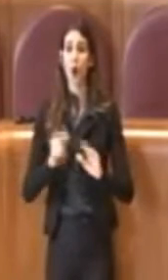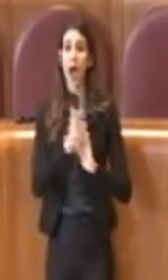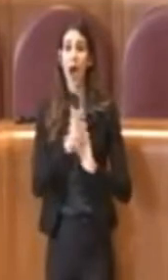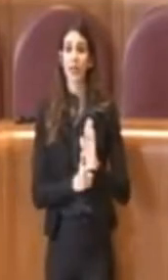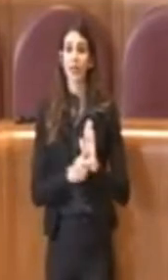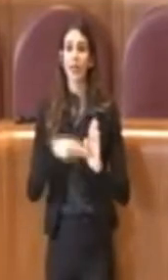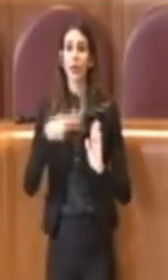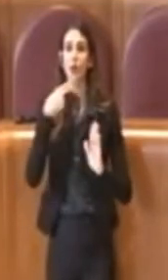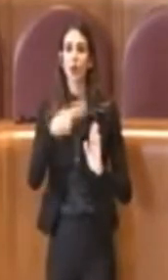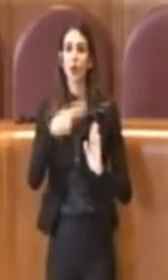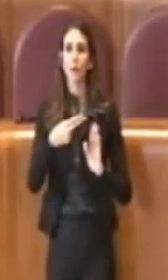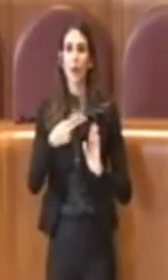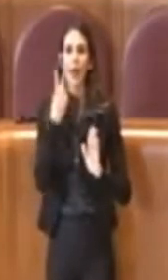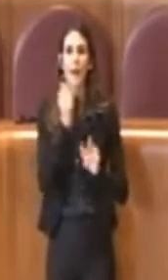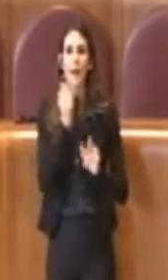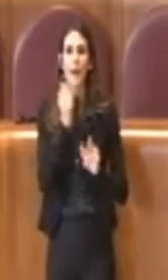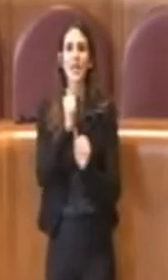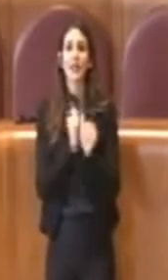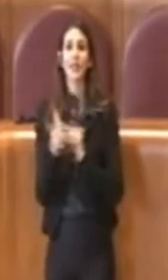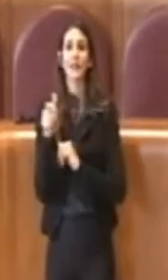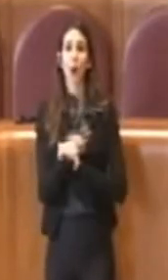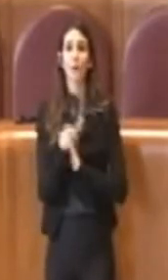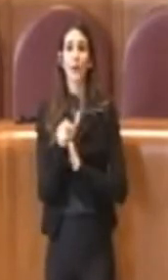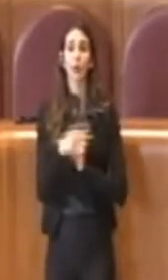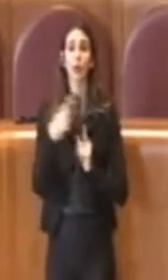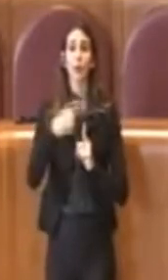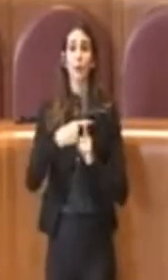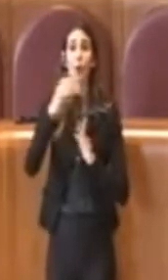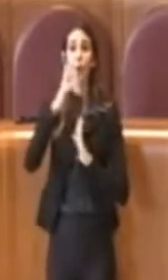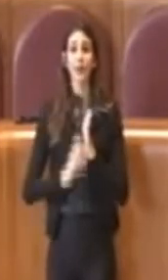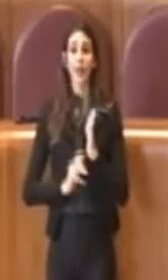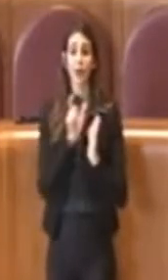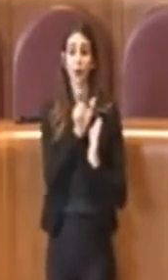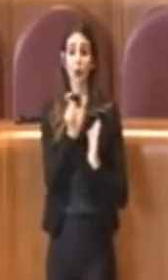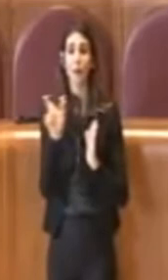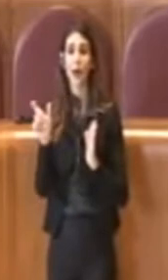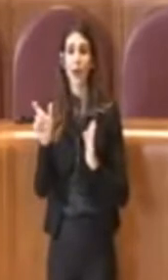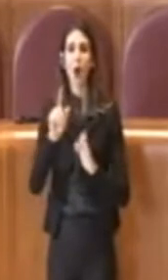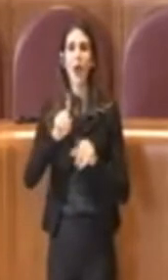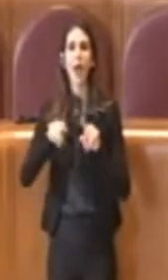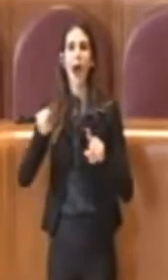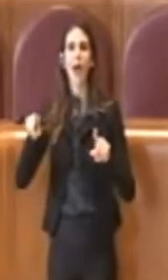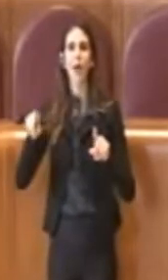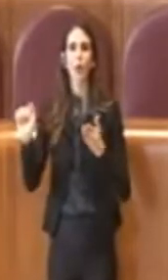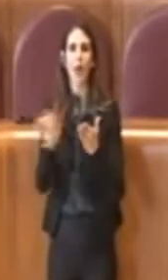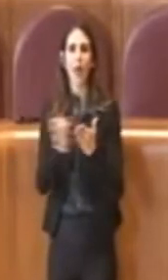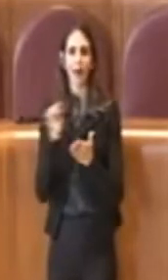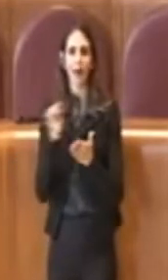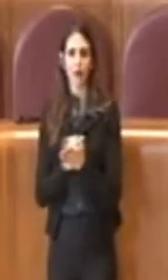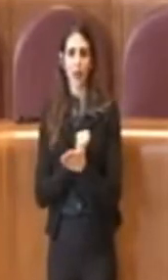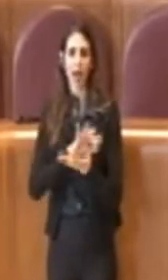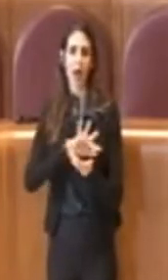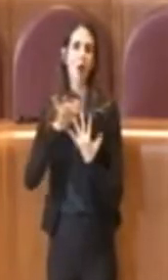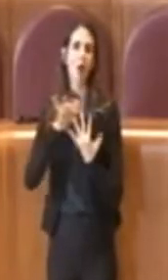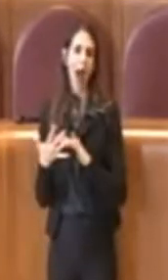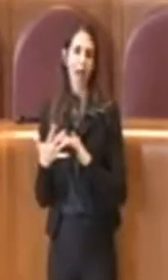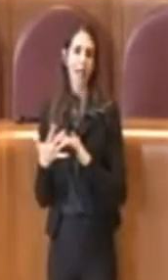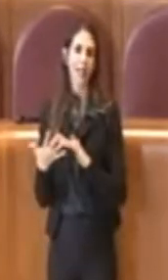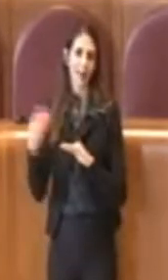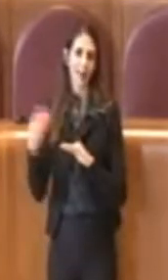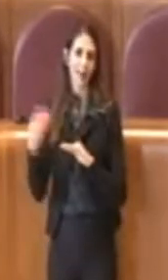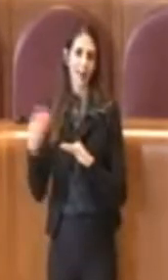obbligatori, vengono riportate queste parole nel testo, vengono cancellate alcune parole che avevano chiesto gli uffici di